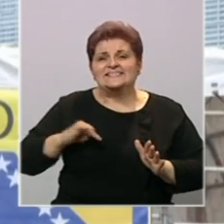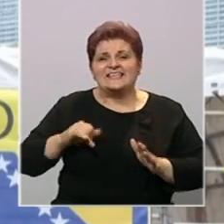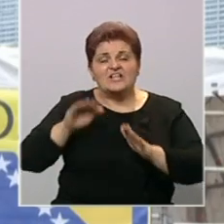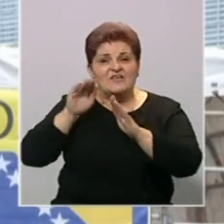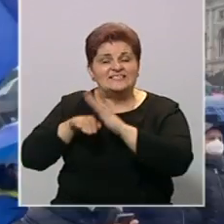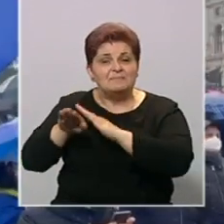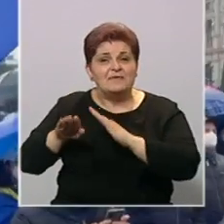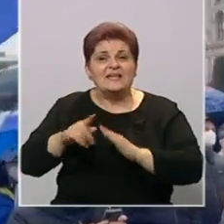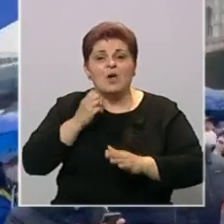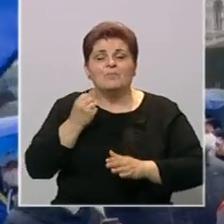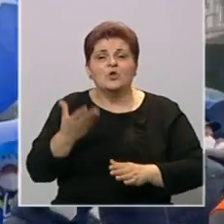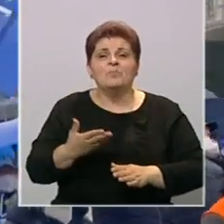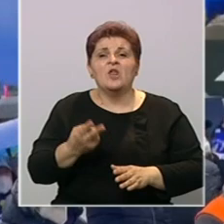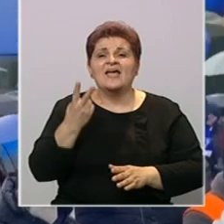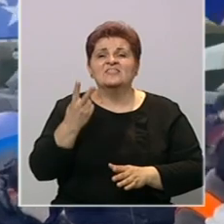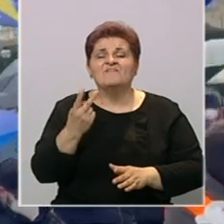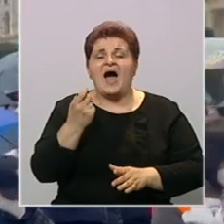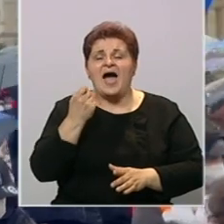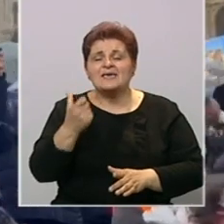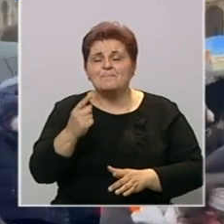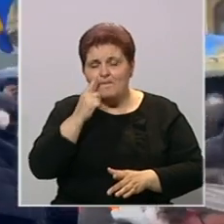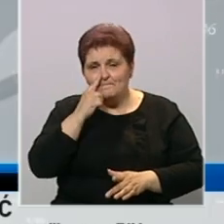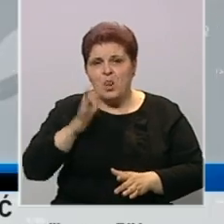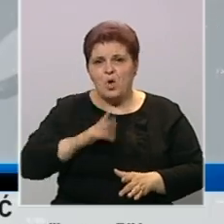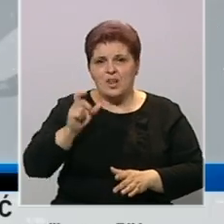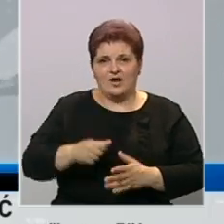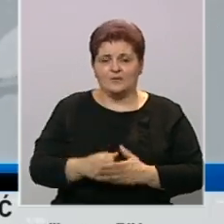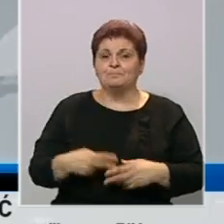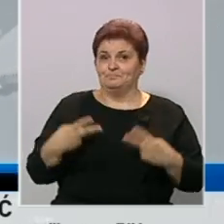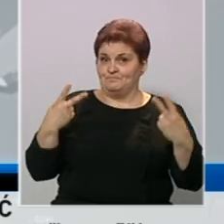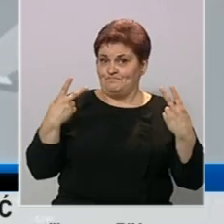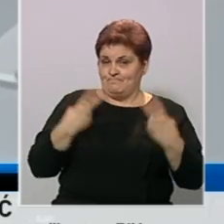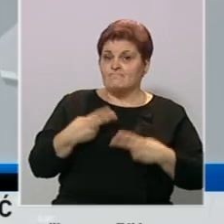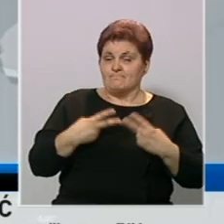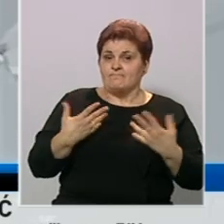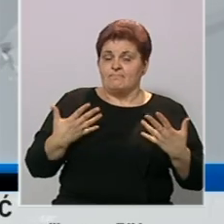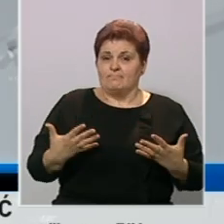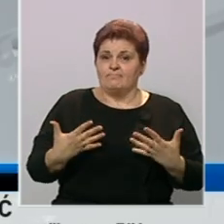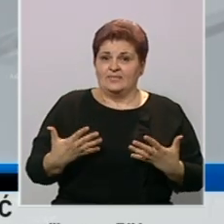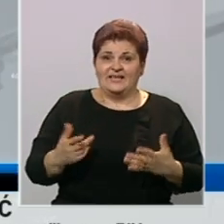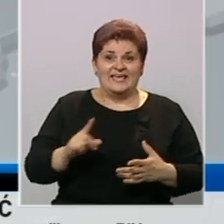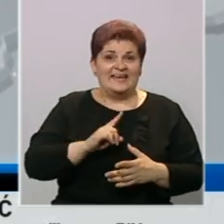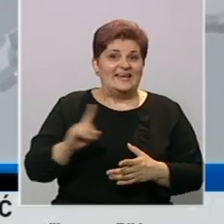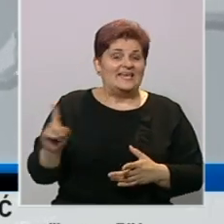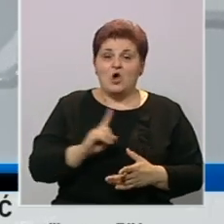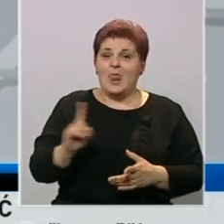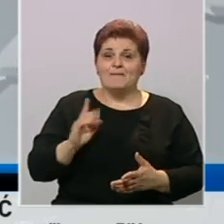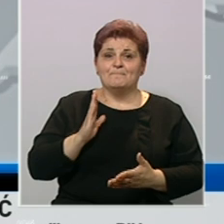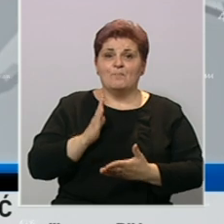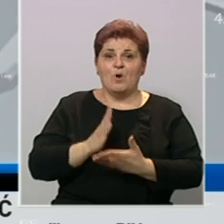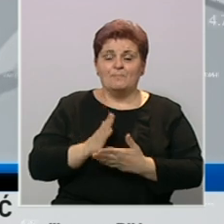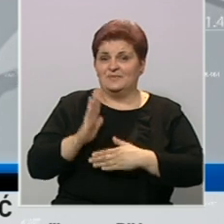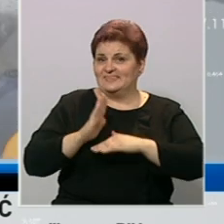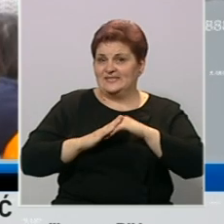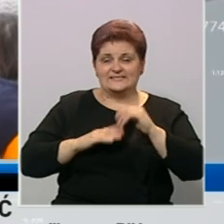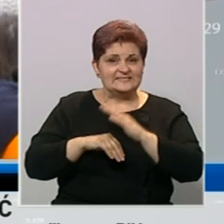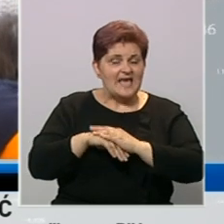dijaspore koja broji gotovo 2,5 miliona građana. Naravno da niko ne može biti zadovoljan